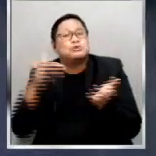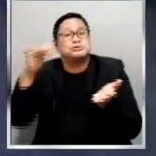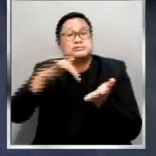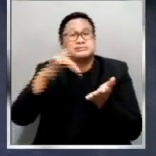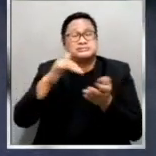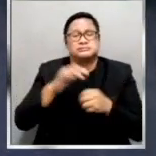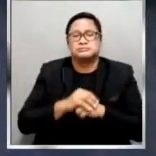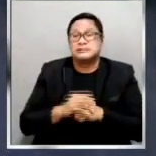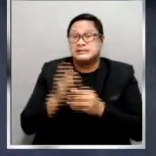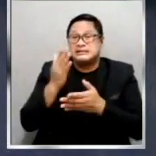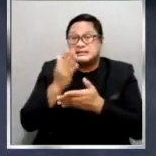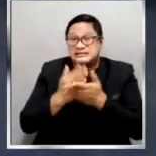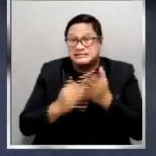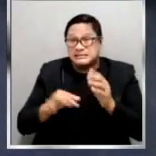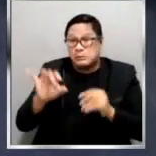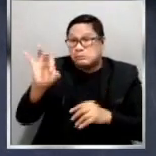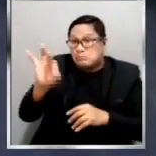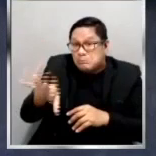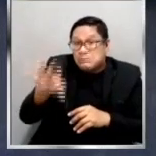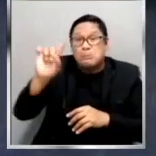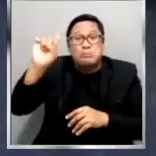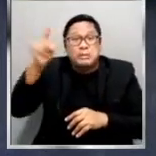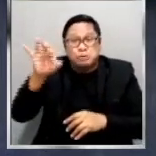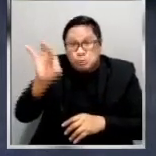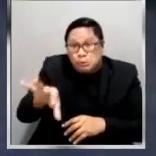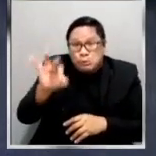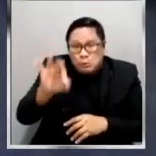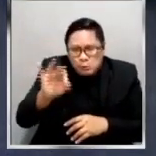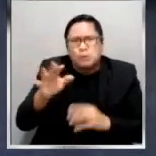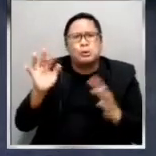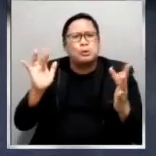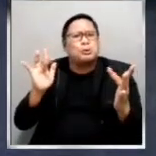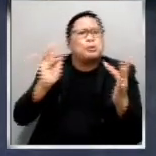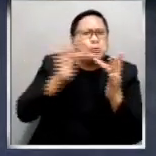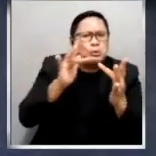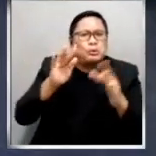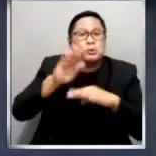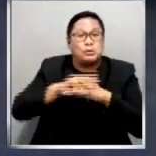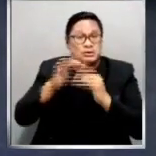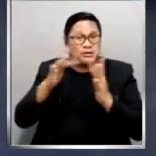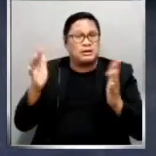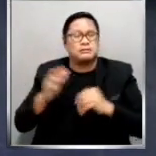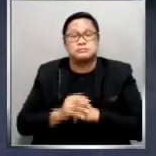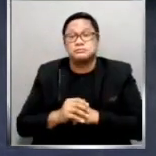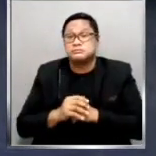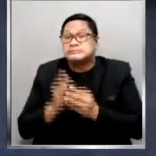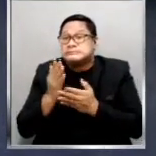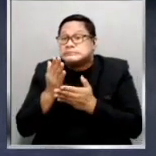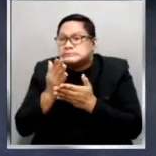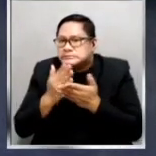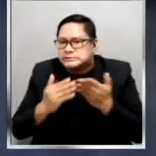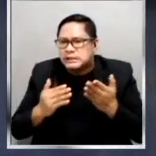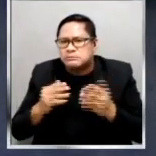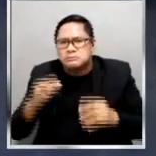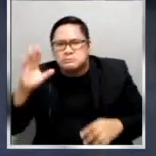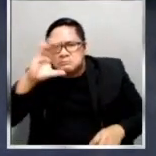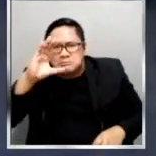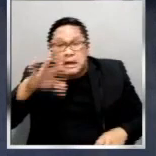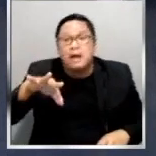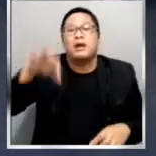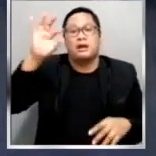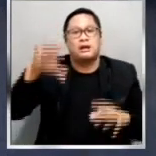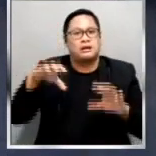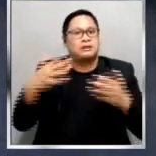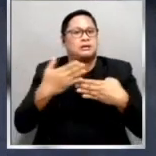pisonet, kumakapit para makapagklase online, habang yung iba nakahanap po ng silid-aralan o classroom.